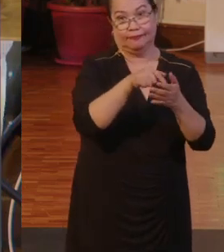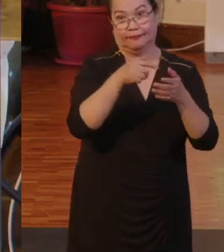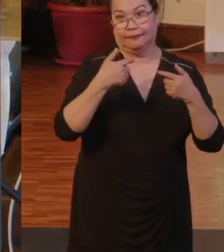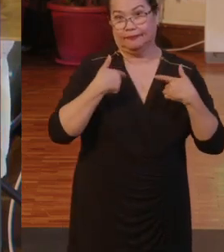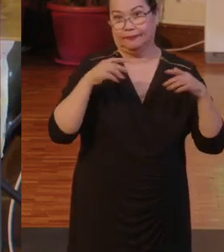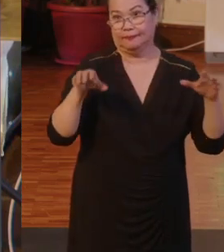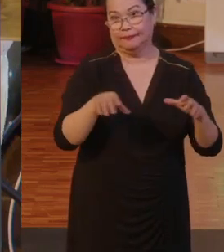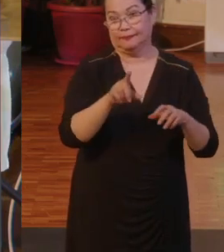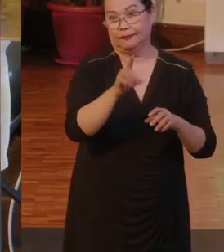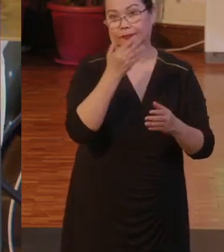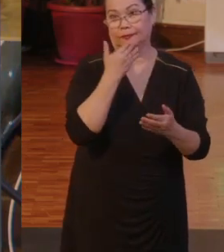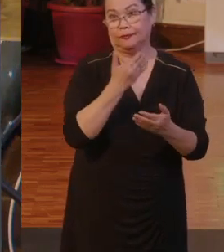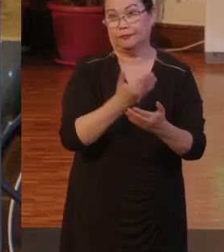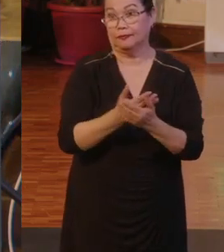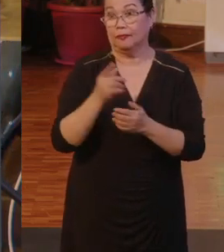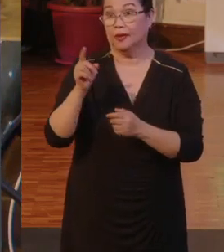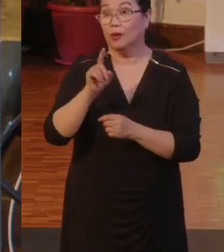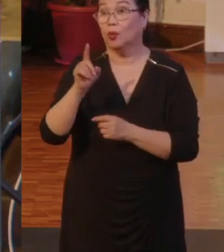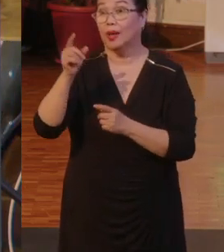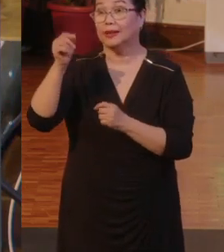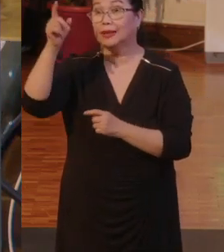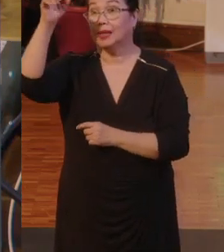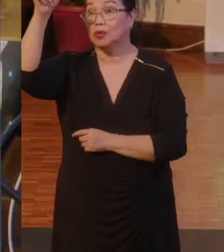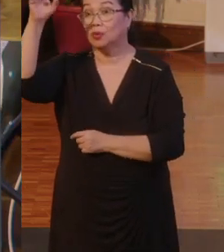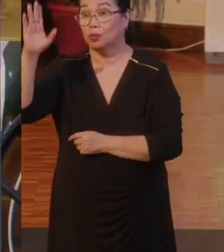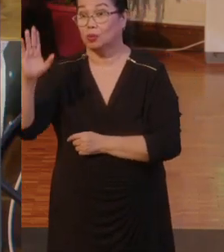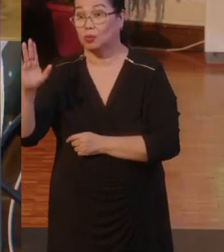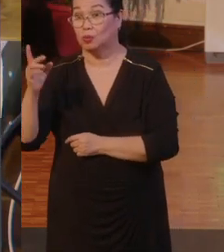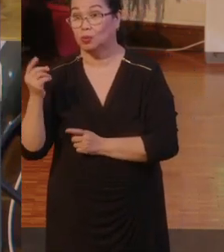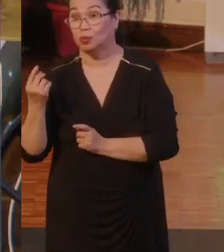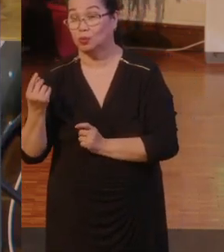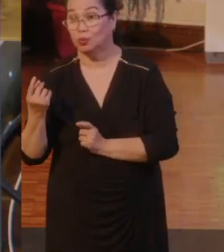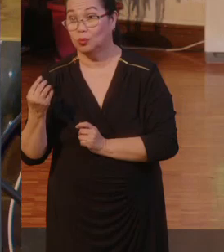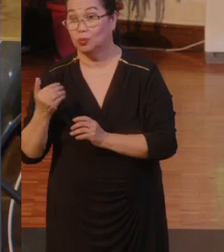matatapos na ako. Ay, salamat.